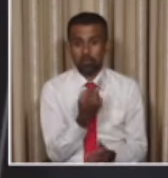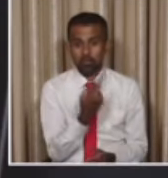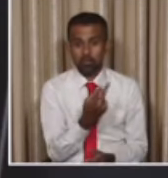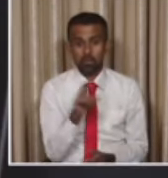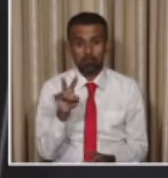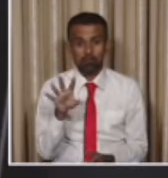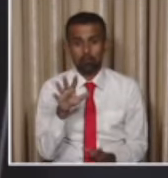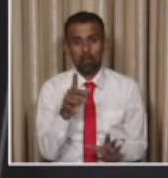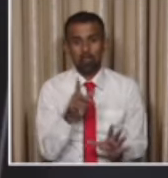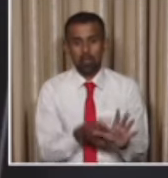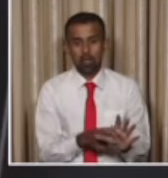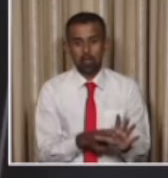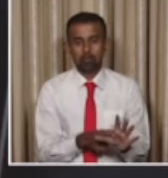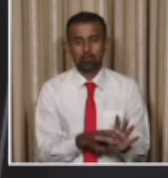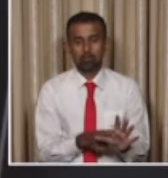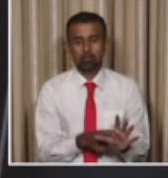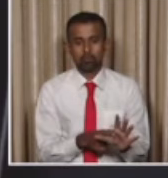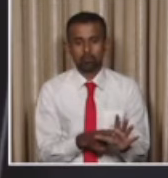2025 දී